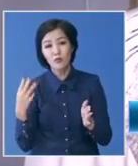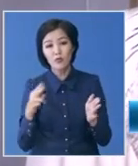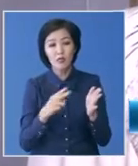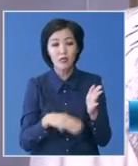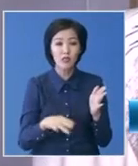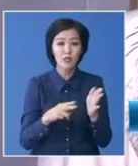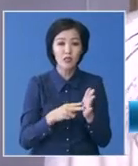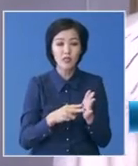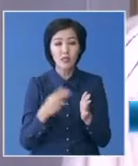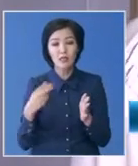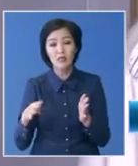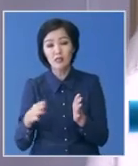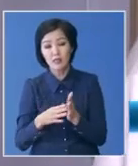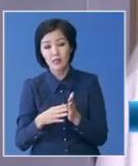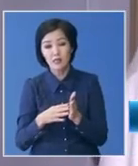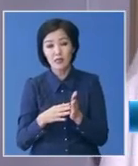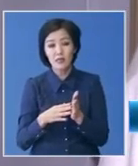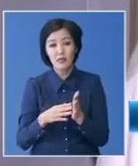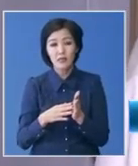47, 48 дейді. Ол